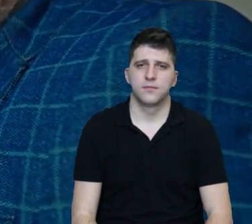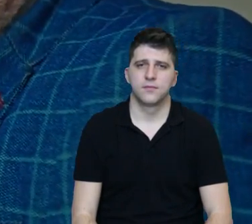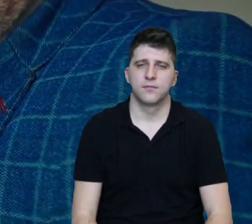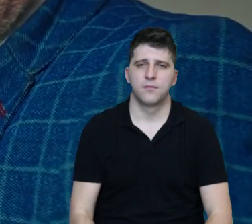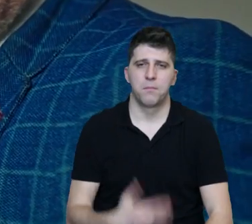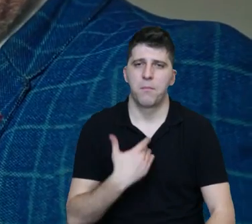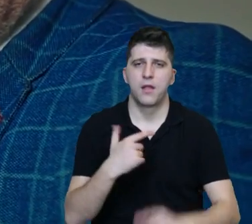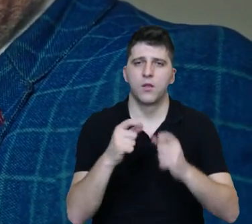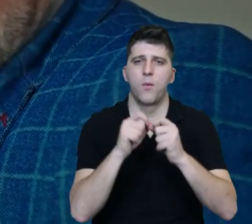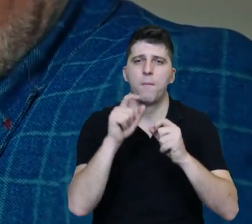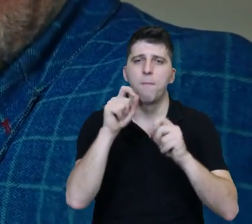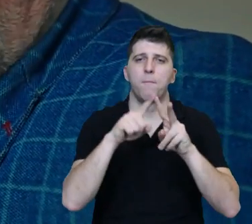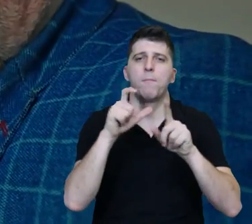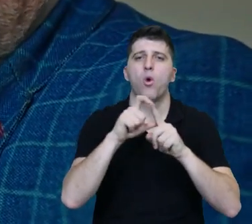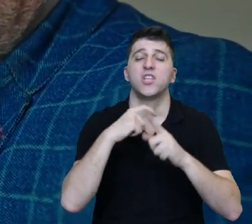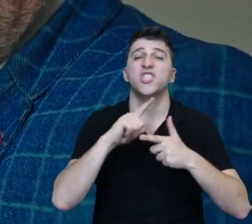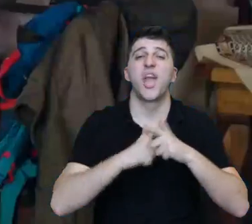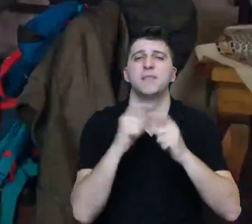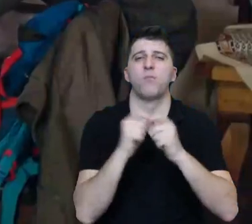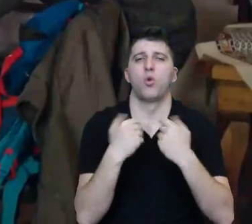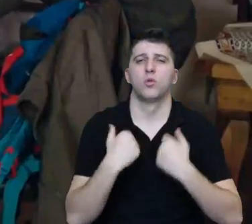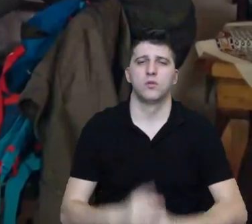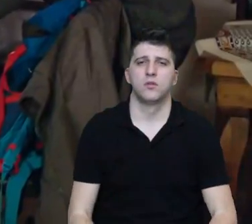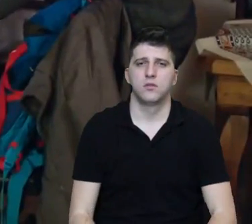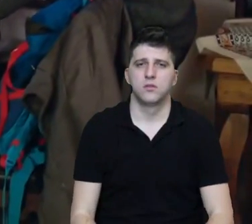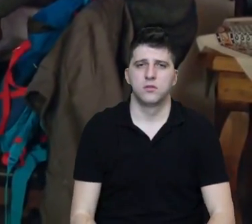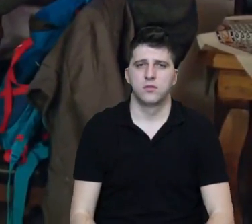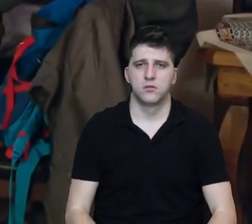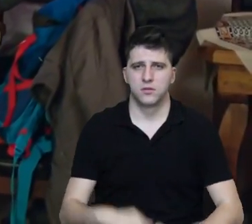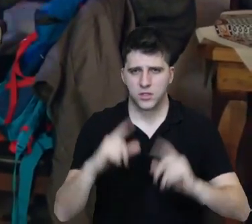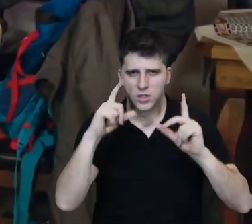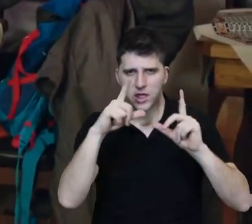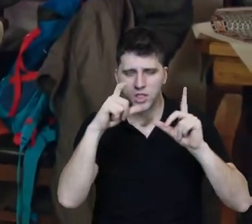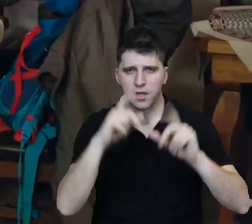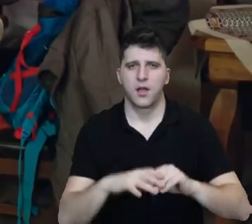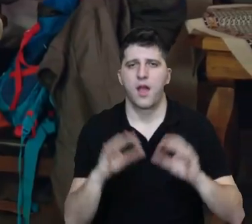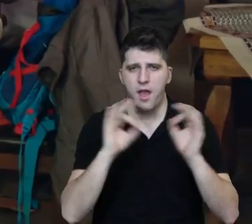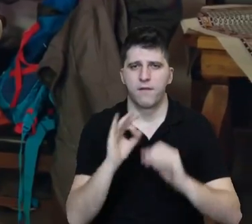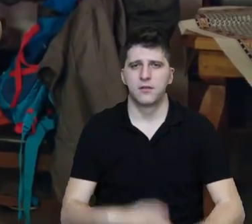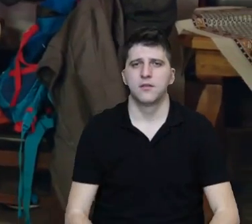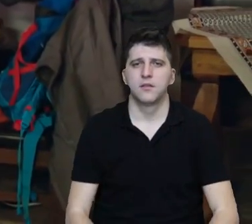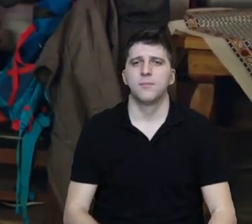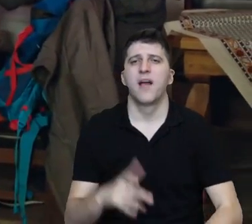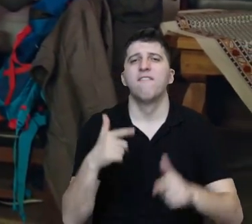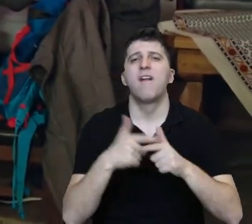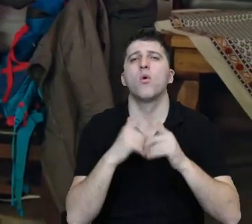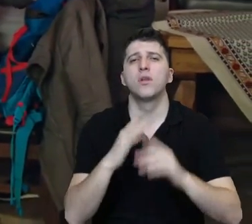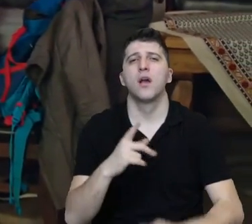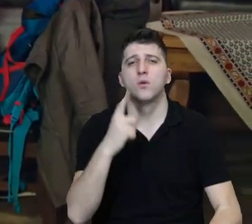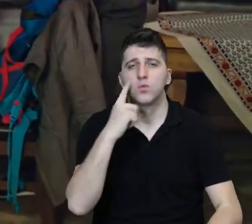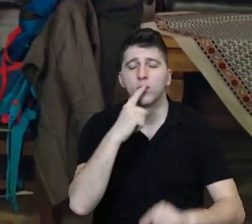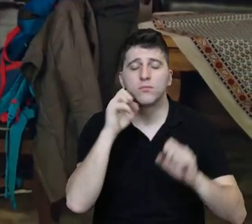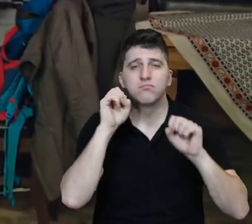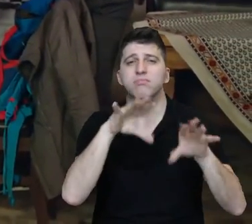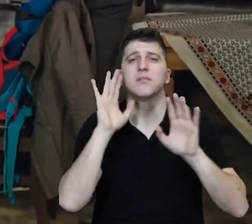Ben Bond. James Bond. Çek sen. Çek bakayım. Engin gözlerini yumdu. Evet Faruk'cum. Ay Faruk'cum ya. Gözleri